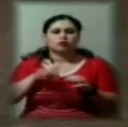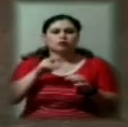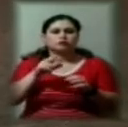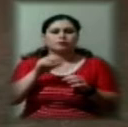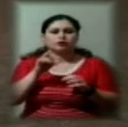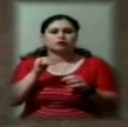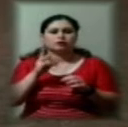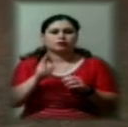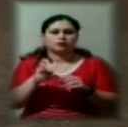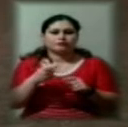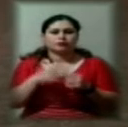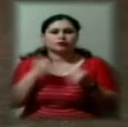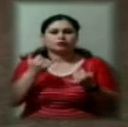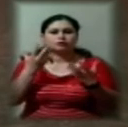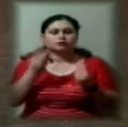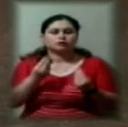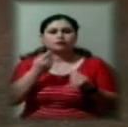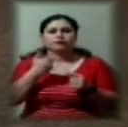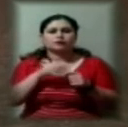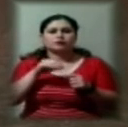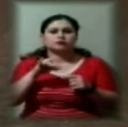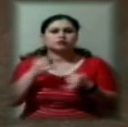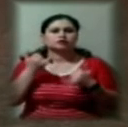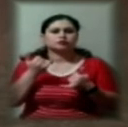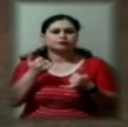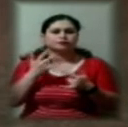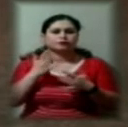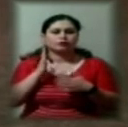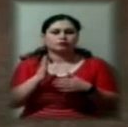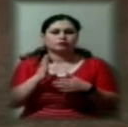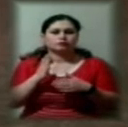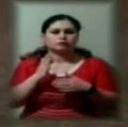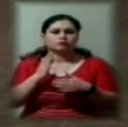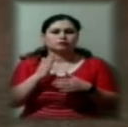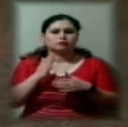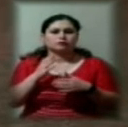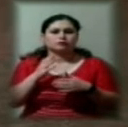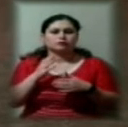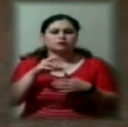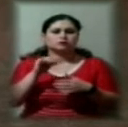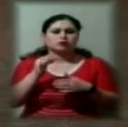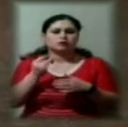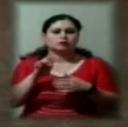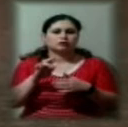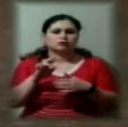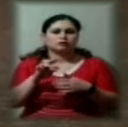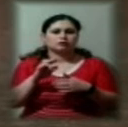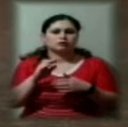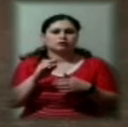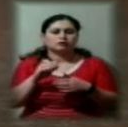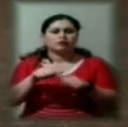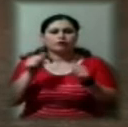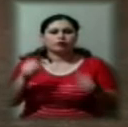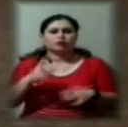На сьогоднішній час мій сестра у нас знаходиться в стадії оформлення на роботу.